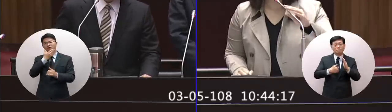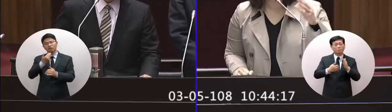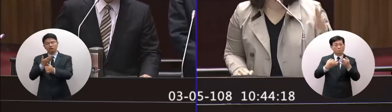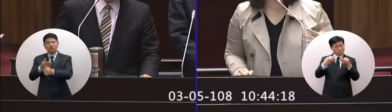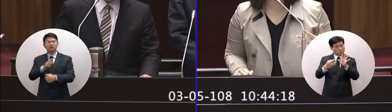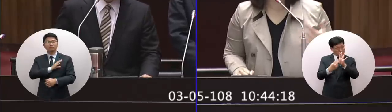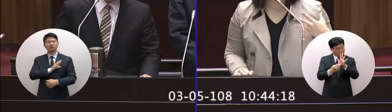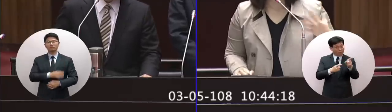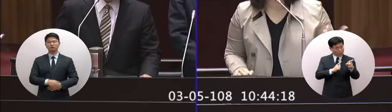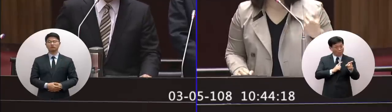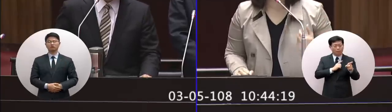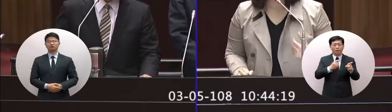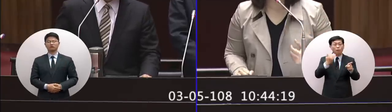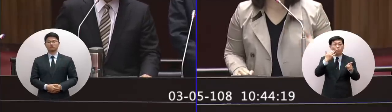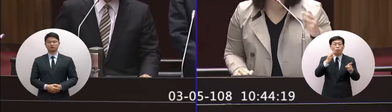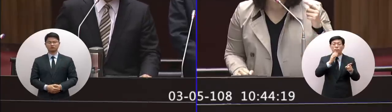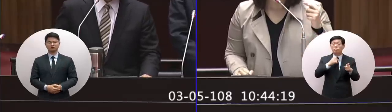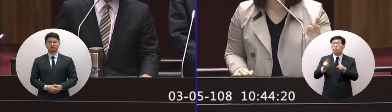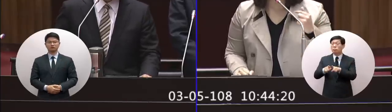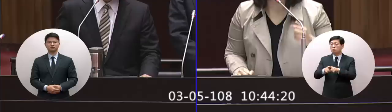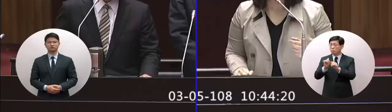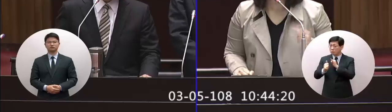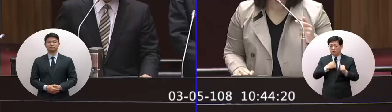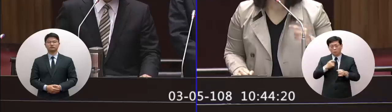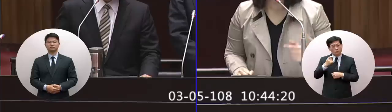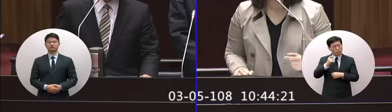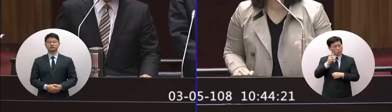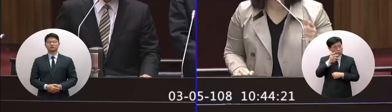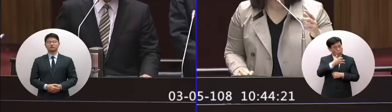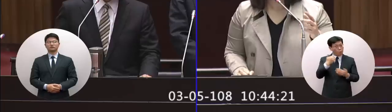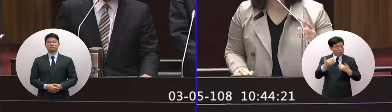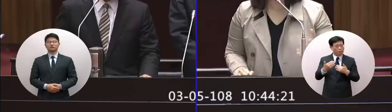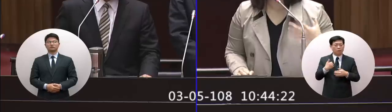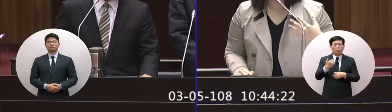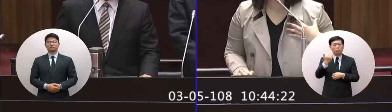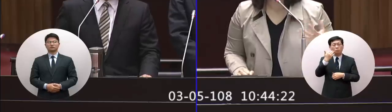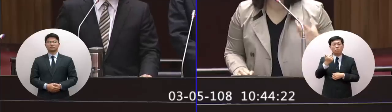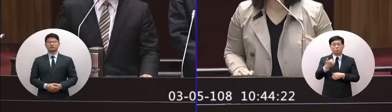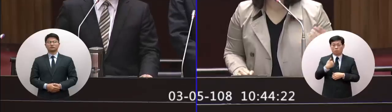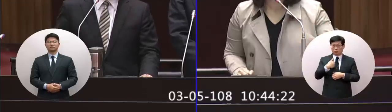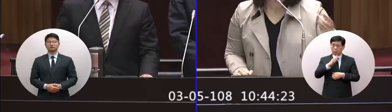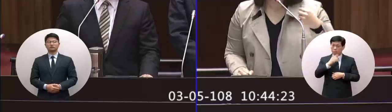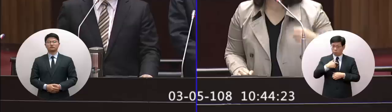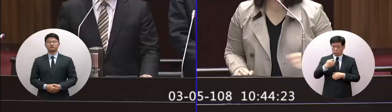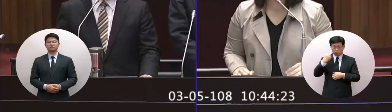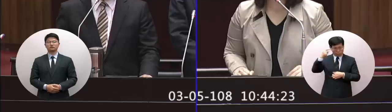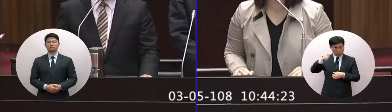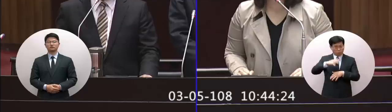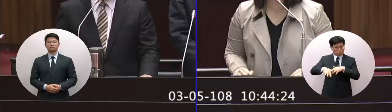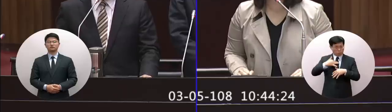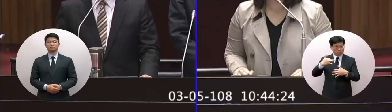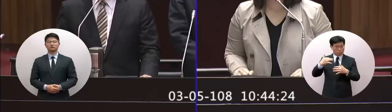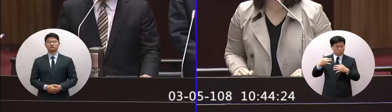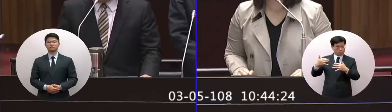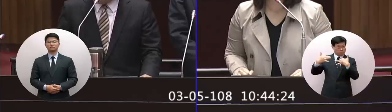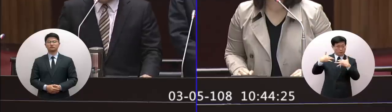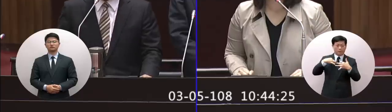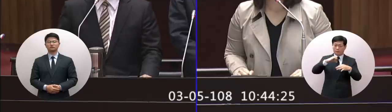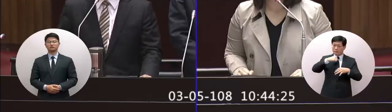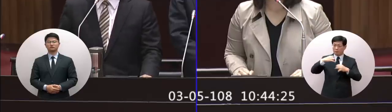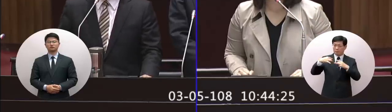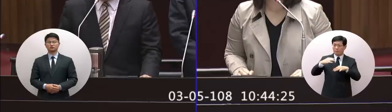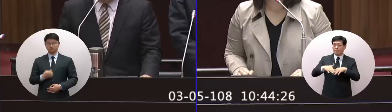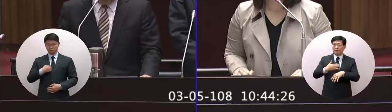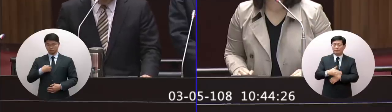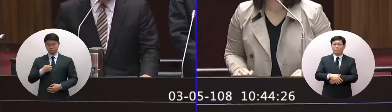来说，你的说法，假设我是一般民众，我只想清楚了解，那我们有没有认定他到底会不会打过来？ 我